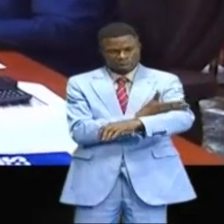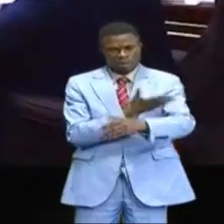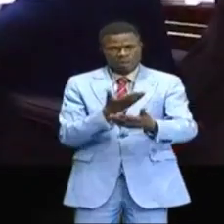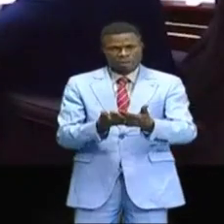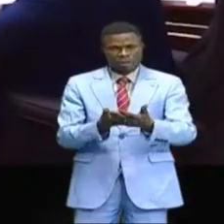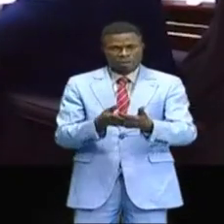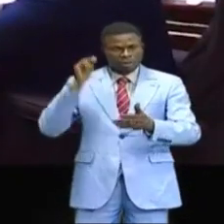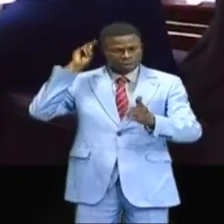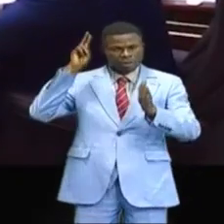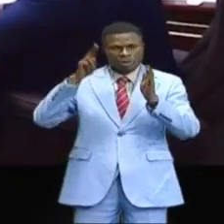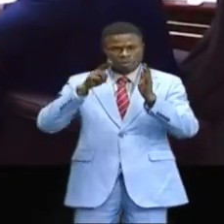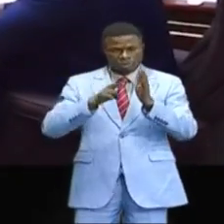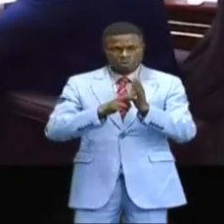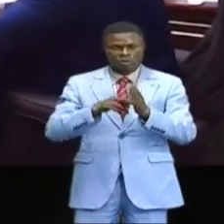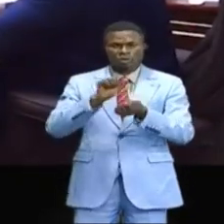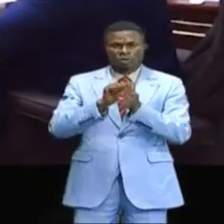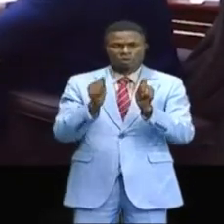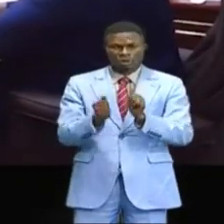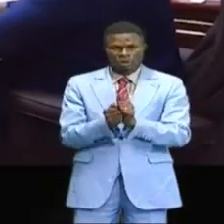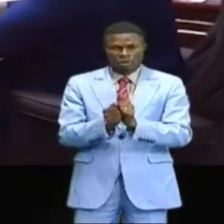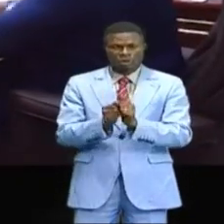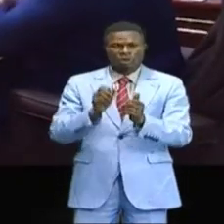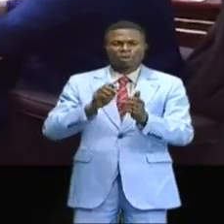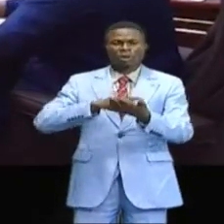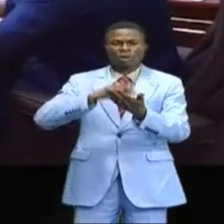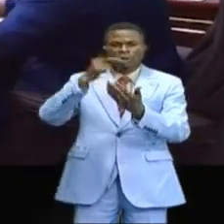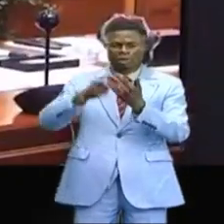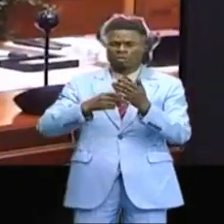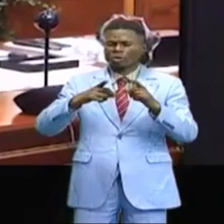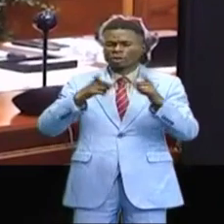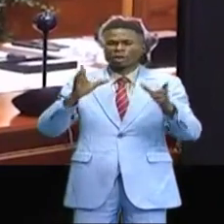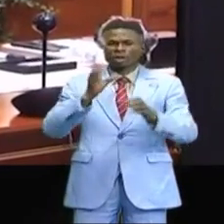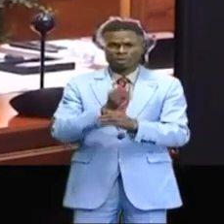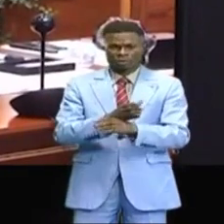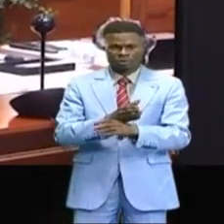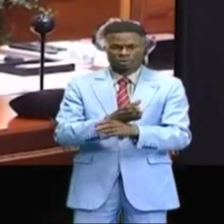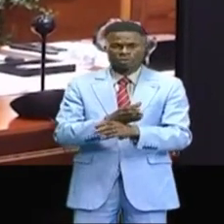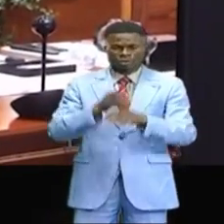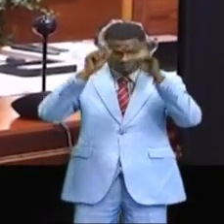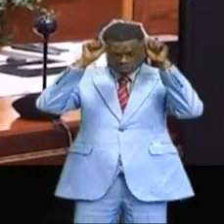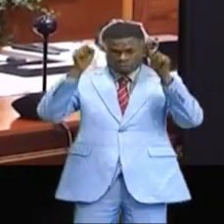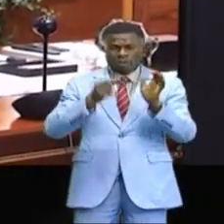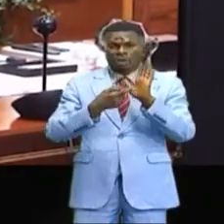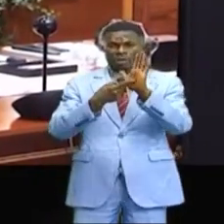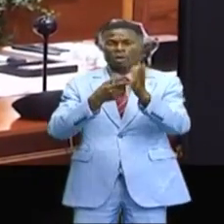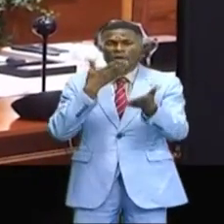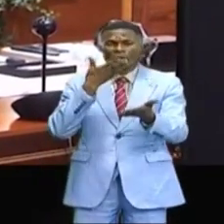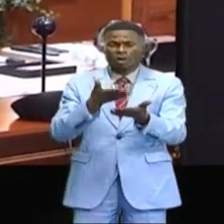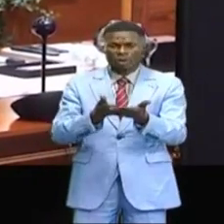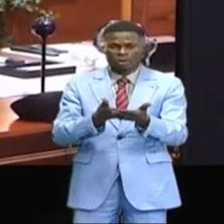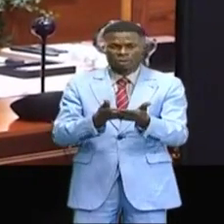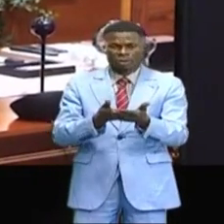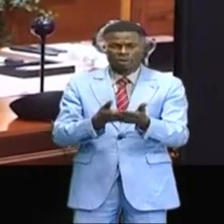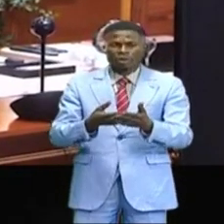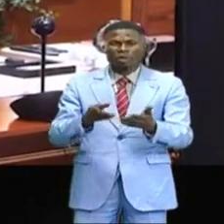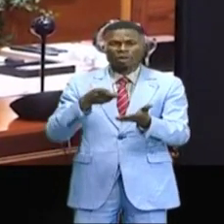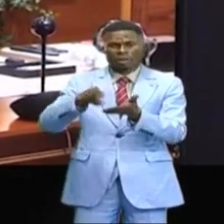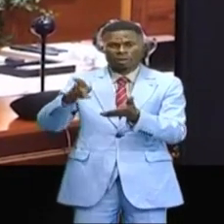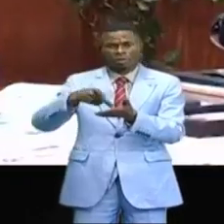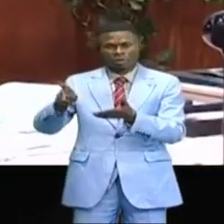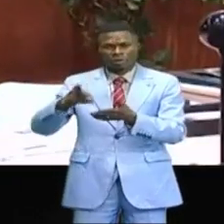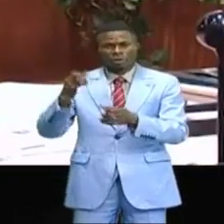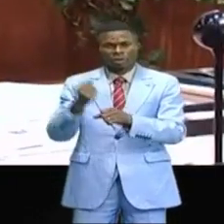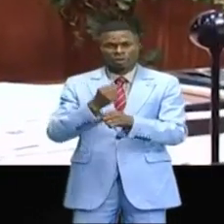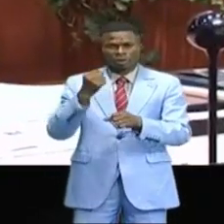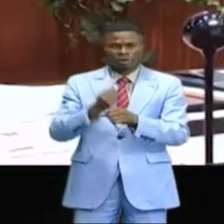par le gouvernement dans la matérialisation de ce grand projet. Il a pris pour exemple l'effectivité des paiements pour les